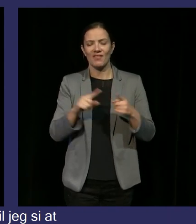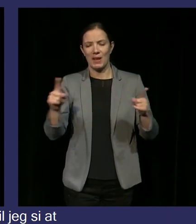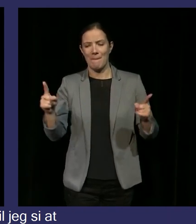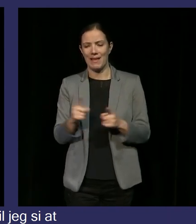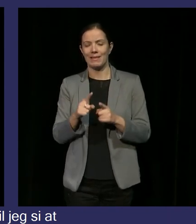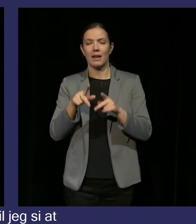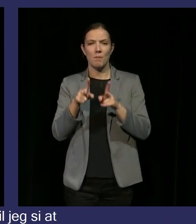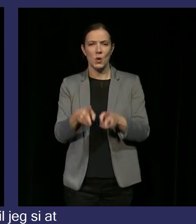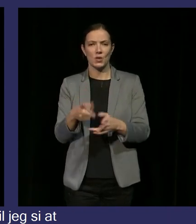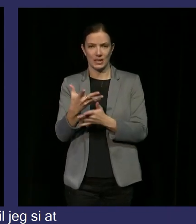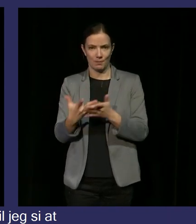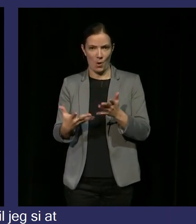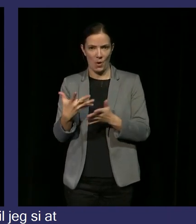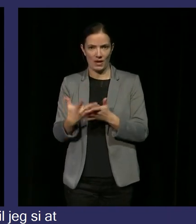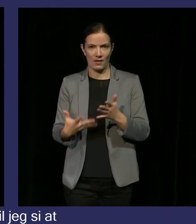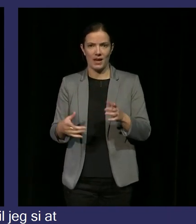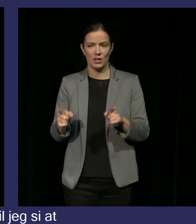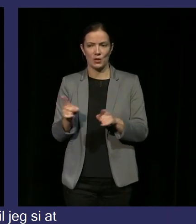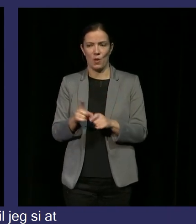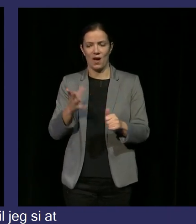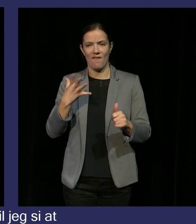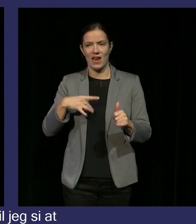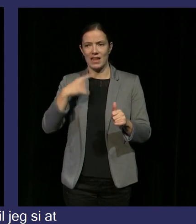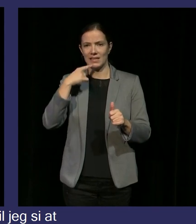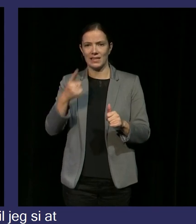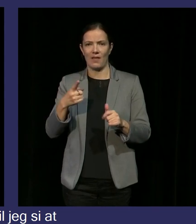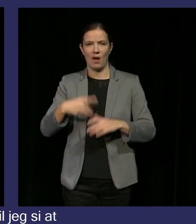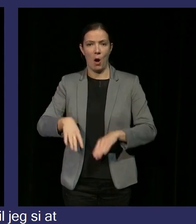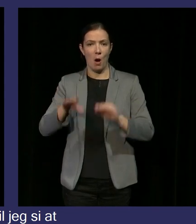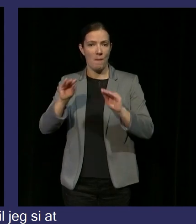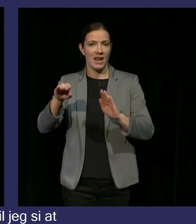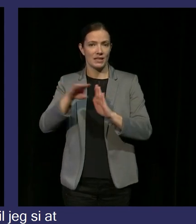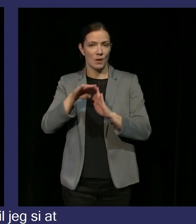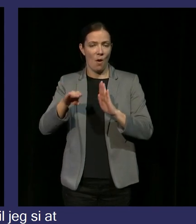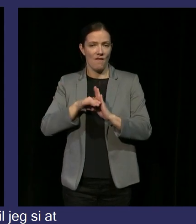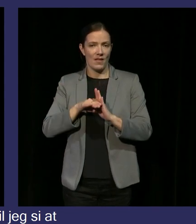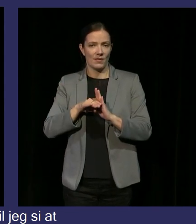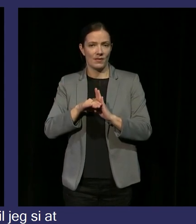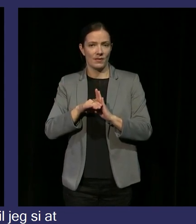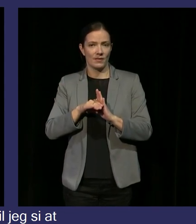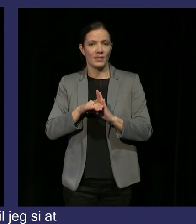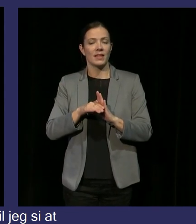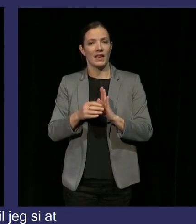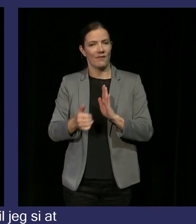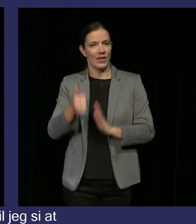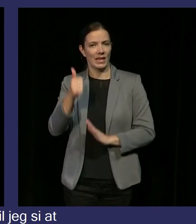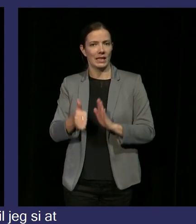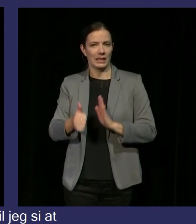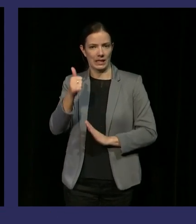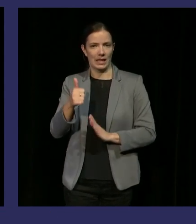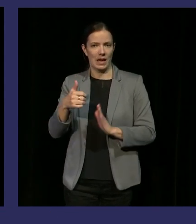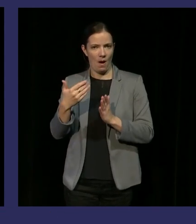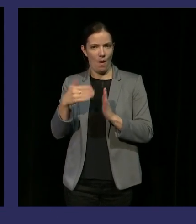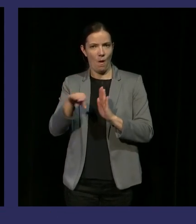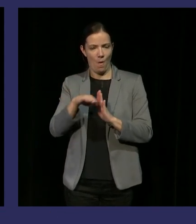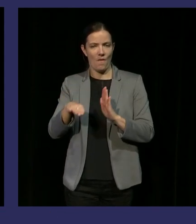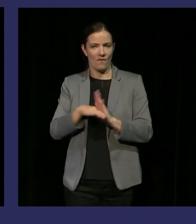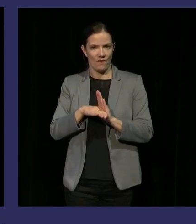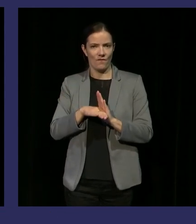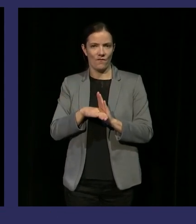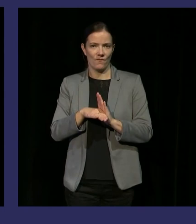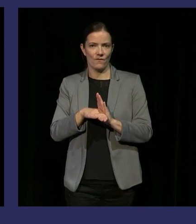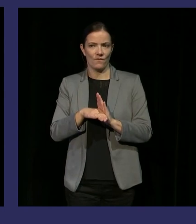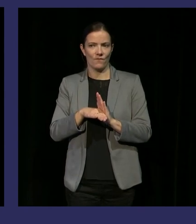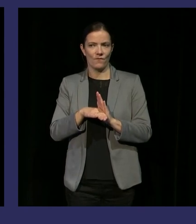brukte språket så vil jeg si at opplæringsloven er en vel så viktig lov. Det er